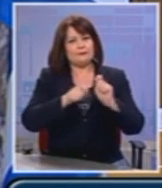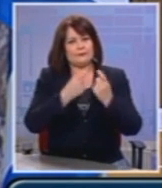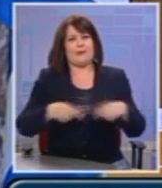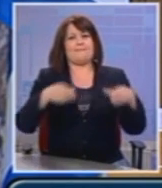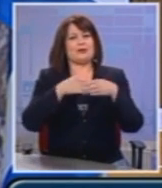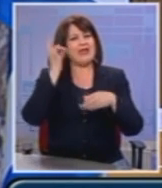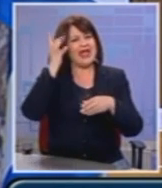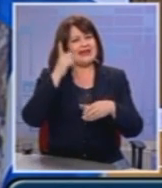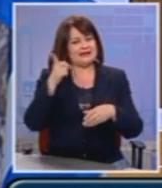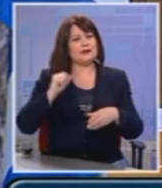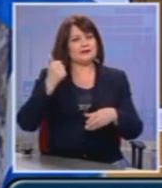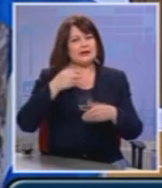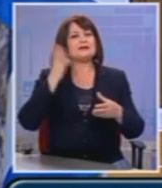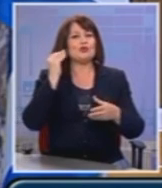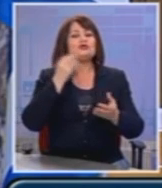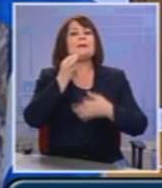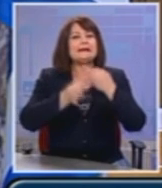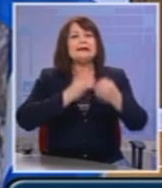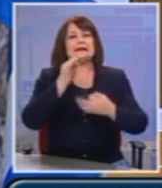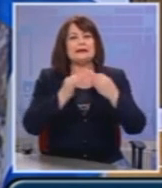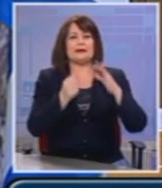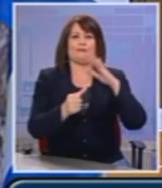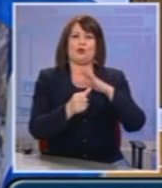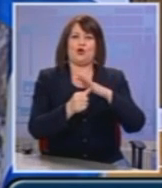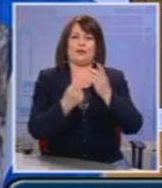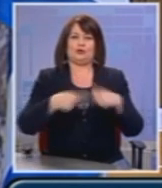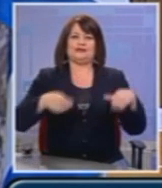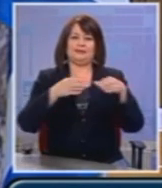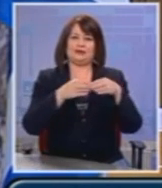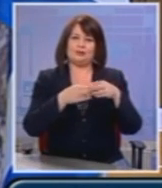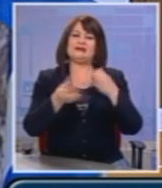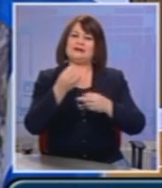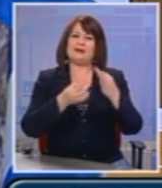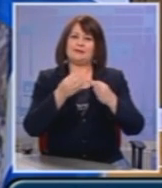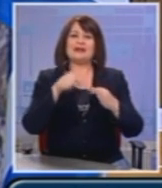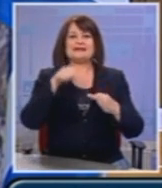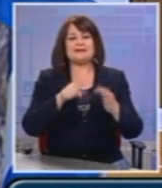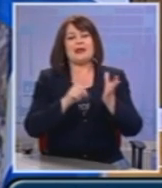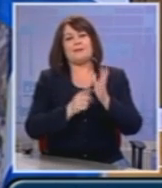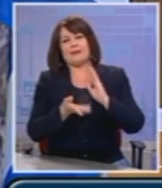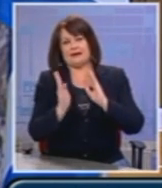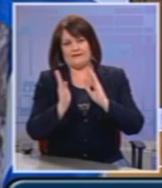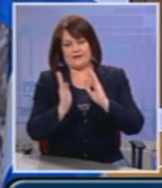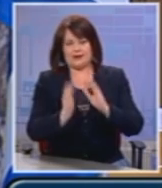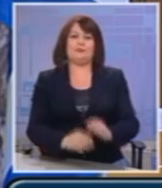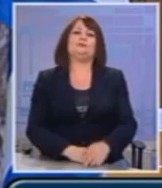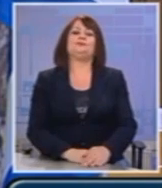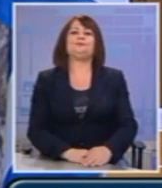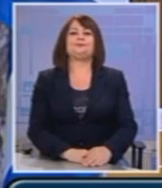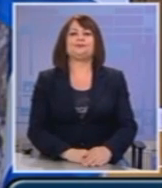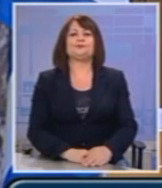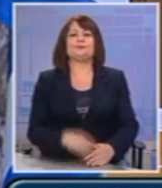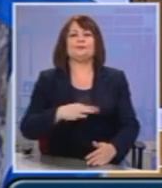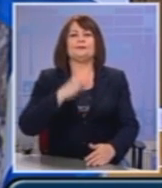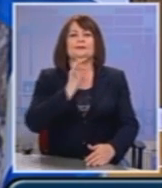αργεντινή και χθες ακούσαμε τον πρόεδρο αυτής της επιτροπής που έπρεπε σήμερα να αναχωρήσει τον κύριο